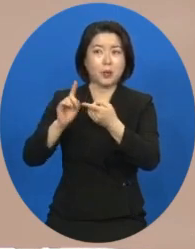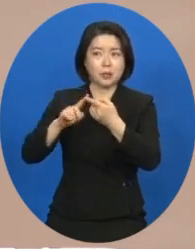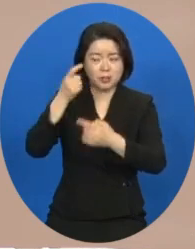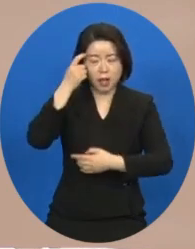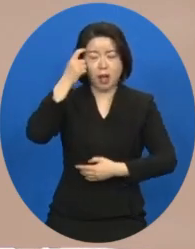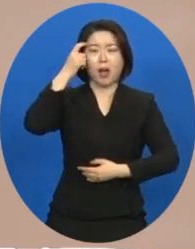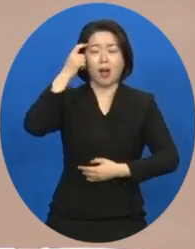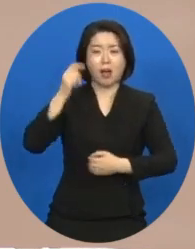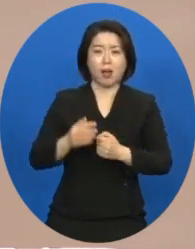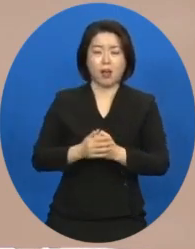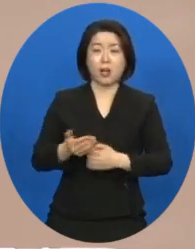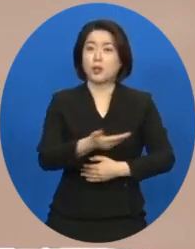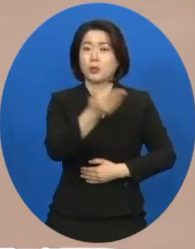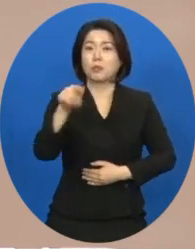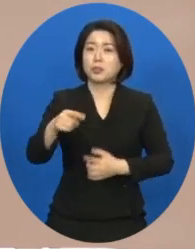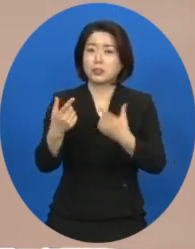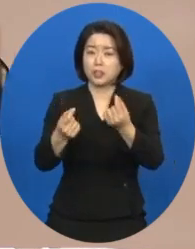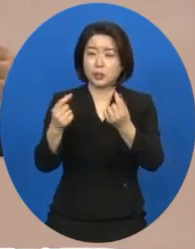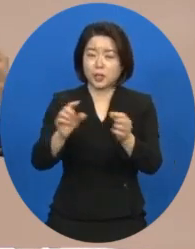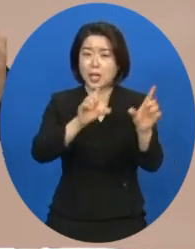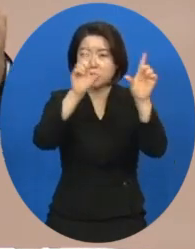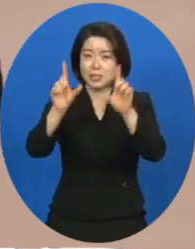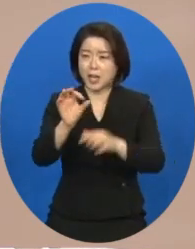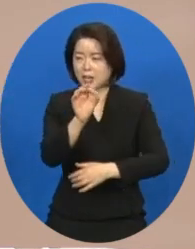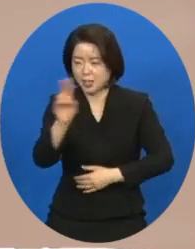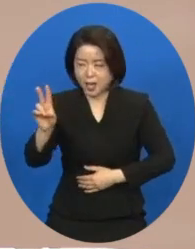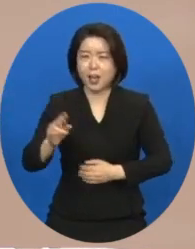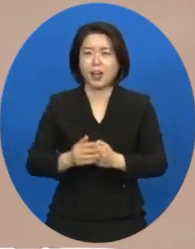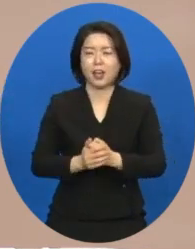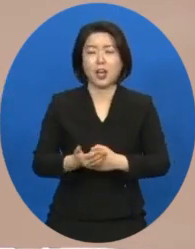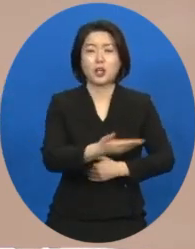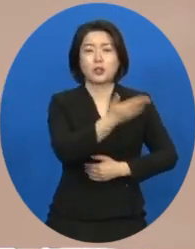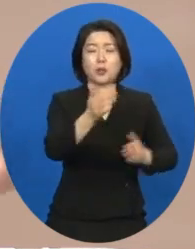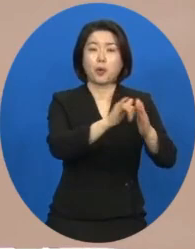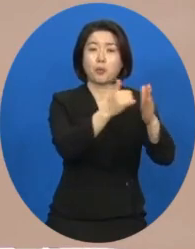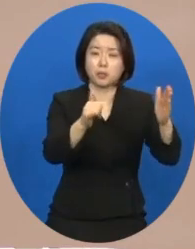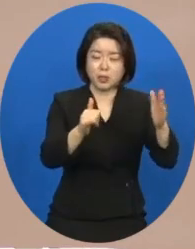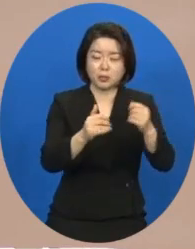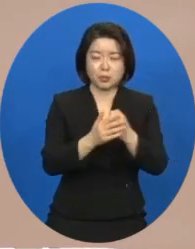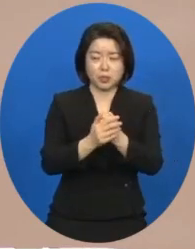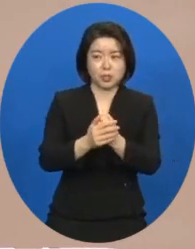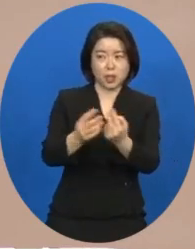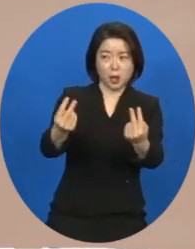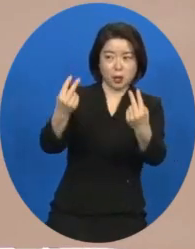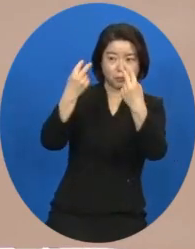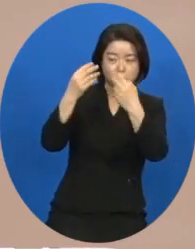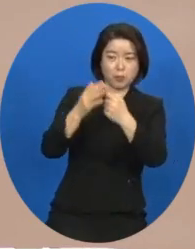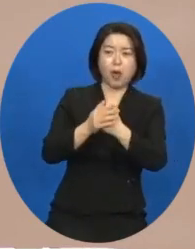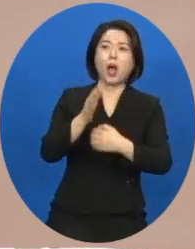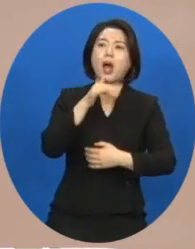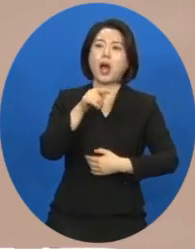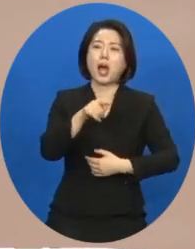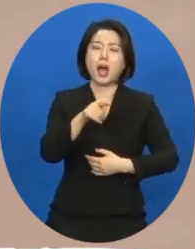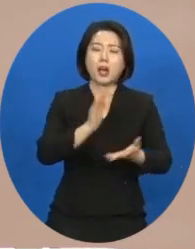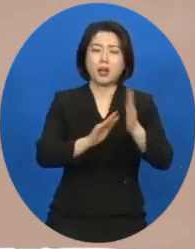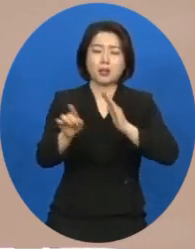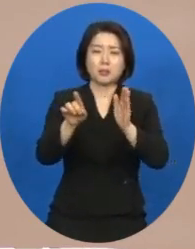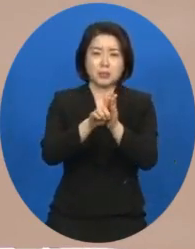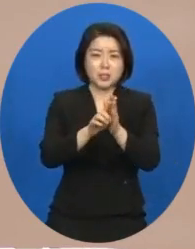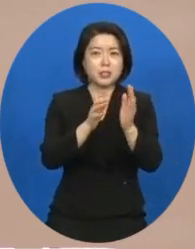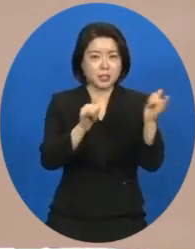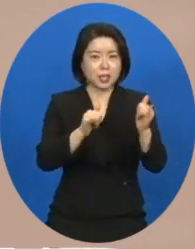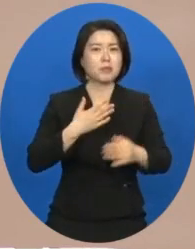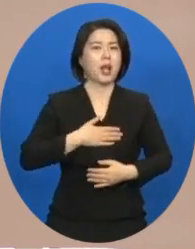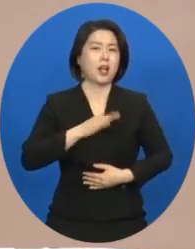여러분이 그렇게 살아야 여러분의 가족들이 진짜 예수 믿는 사람이 어떤 사람인가를 보게 됩니다.